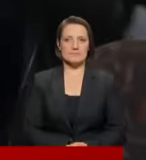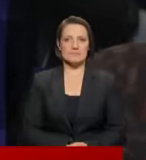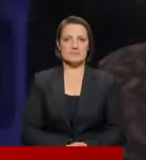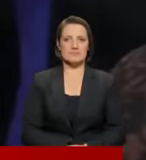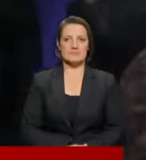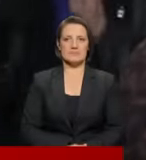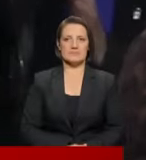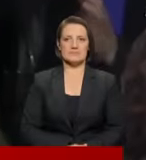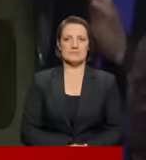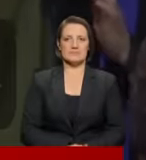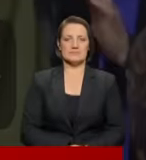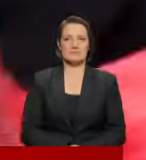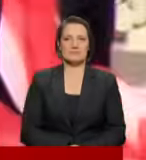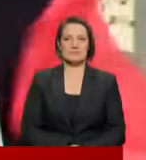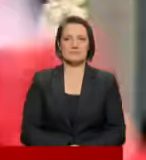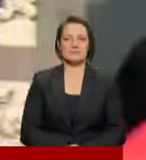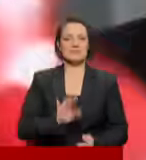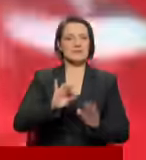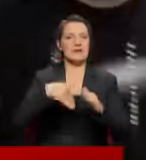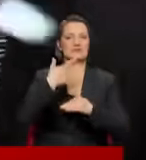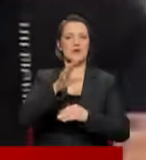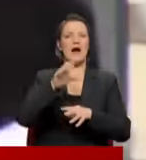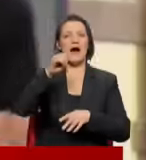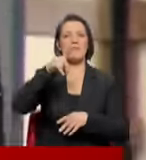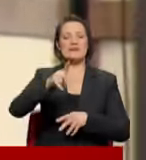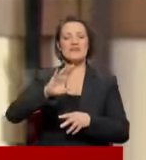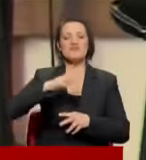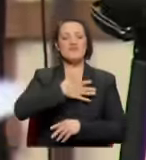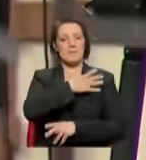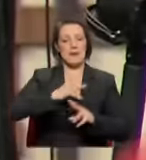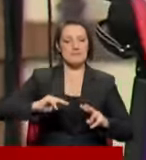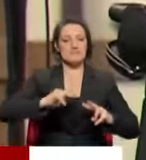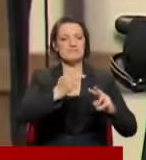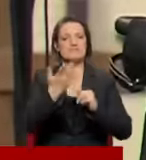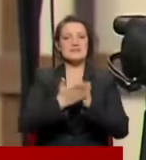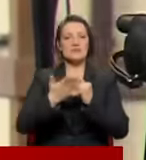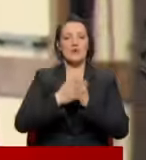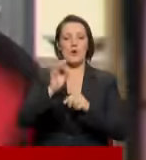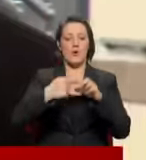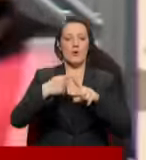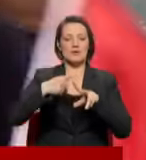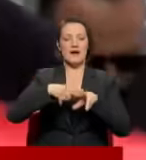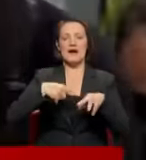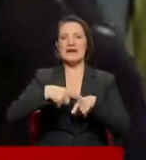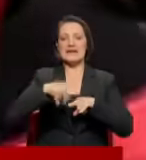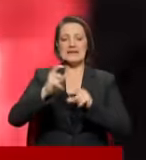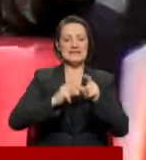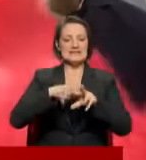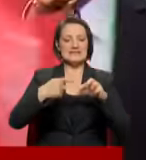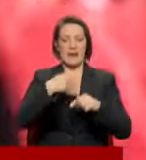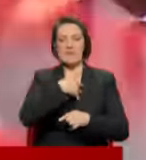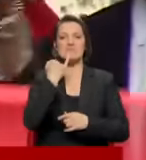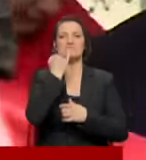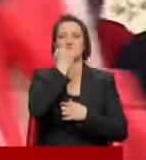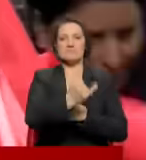ayağına taş gözüne yaştıramazsın. Daha sonra da AK Parti'den CHP'ye geçen Trabzon'un Ortahisar Belediyesi'ni ziyaret etti